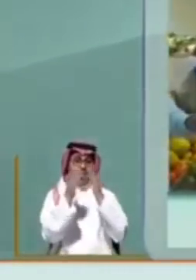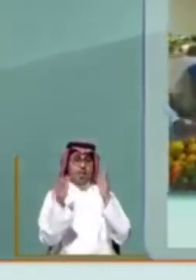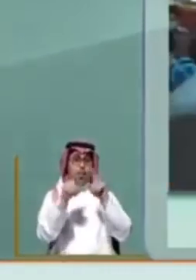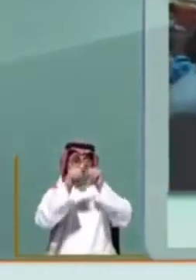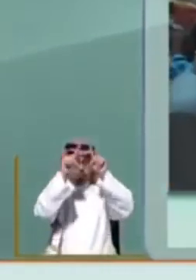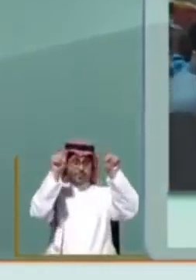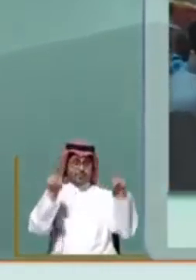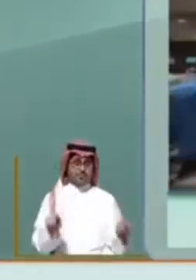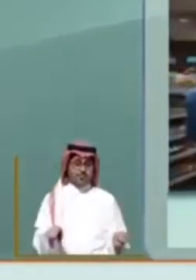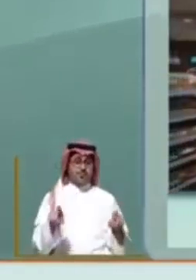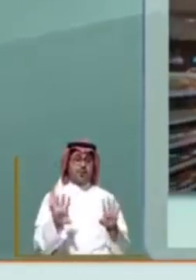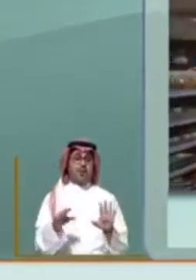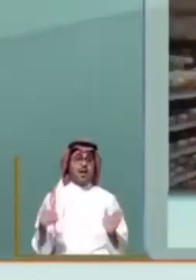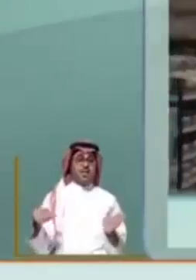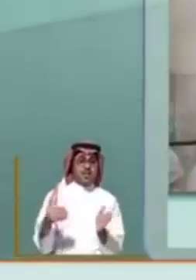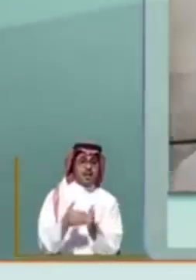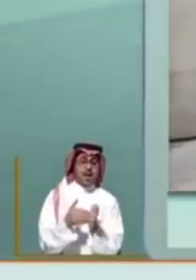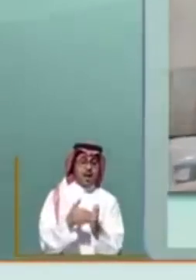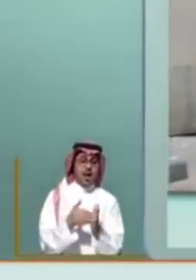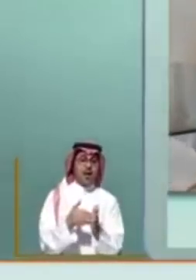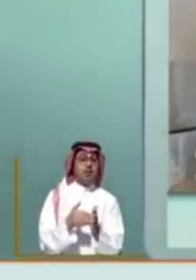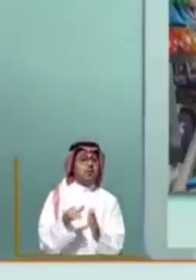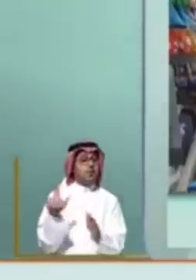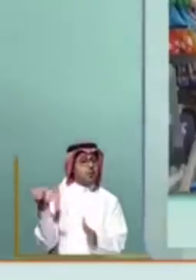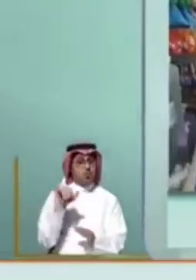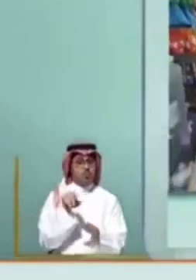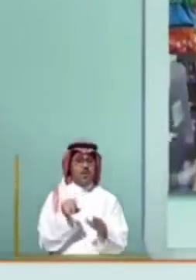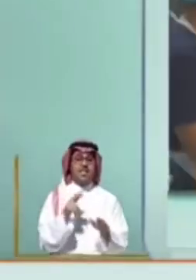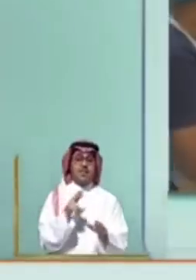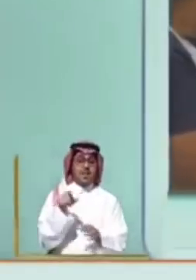السيارات بعد الانتهاء من عملية التصفيح في هذه